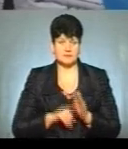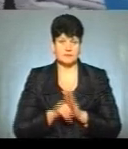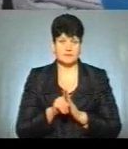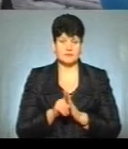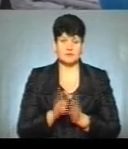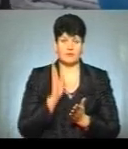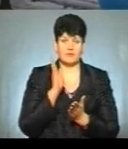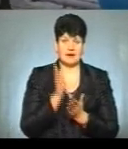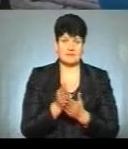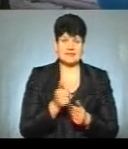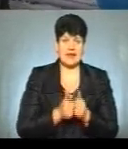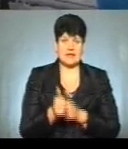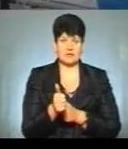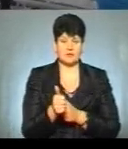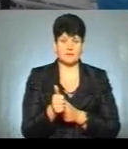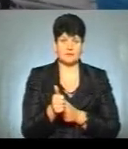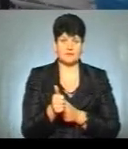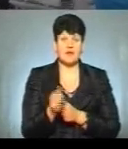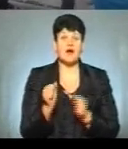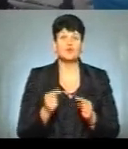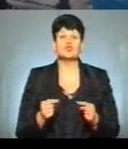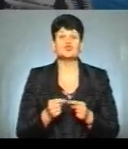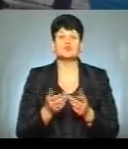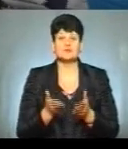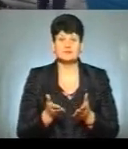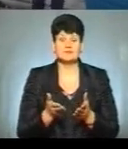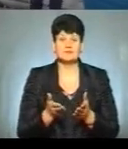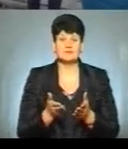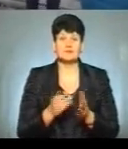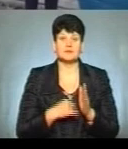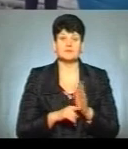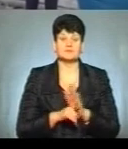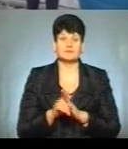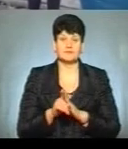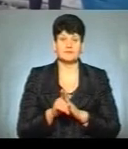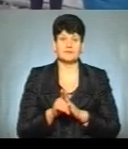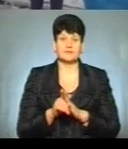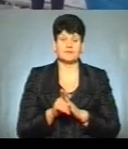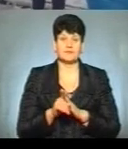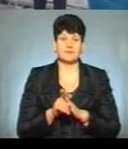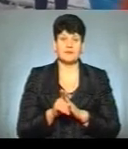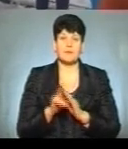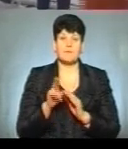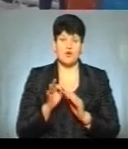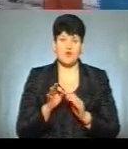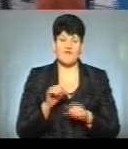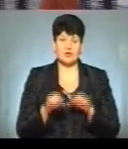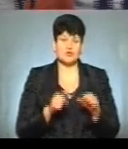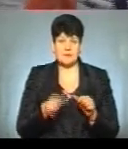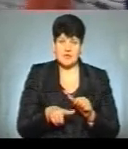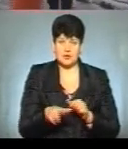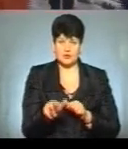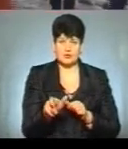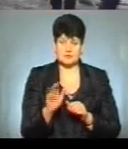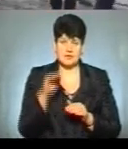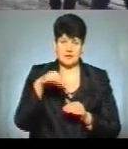Біжимо вперед за лідером, а точніше, ми стартуємо. Біжимо прямо по велосипедній доріжці, опускаємося